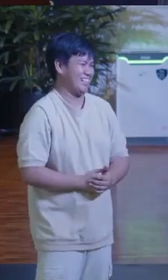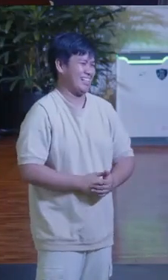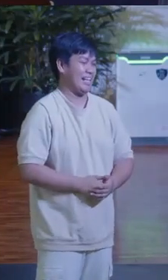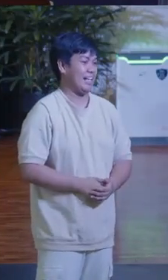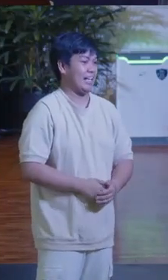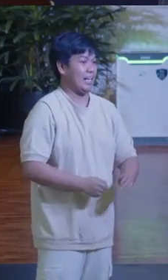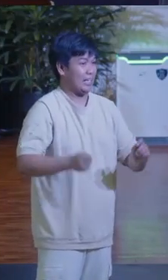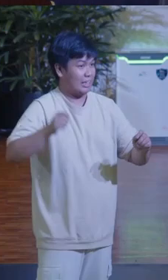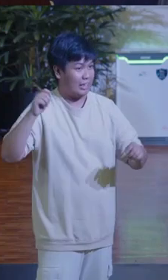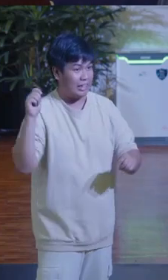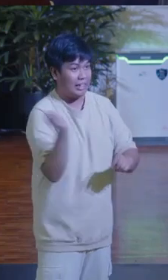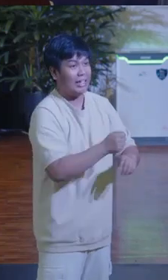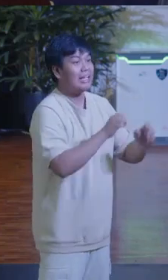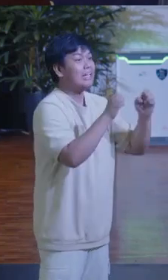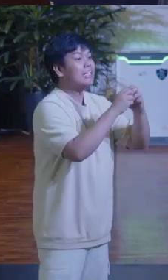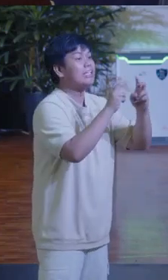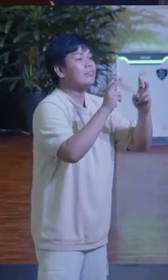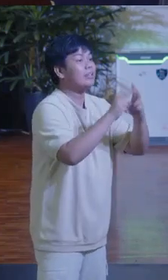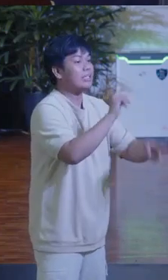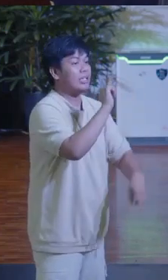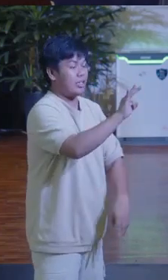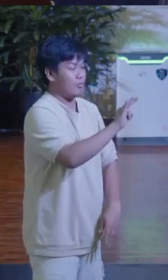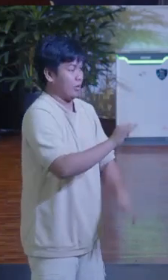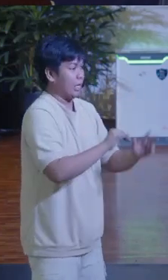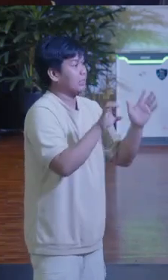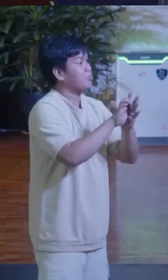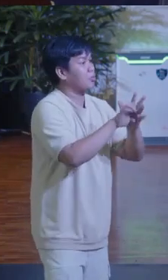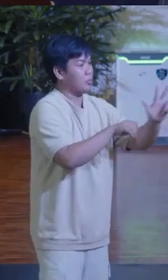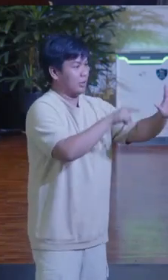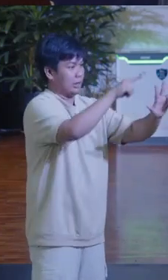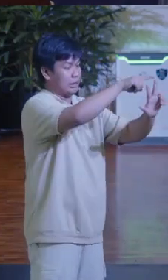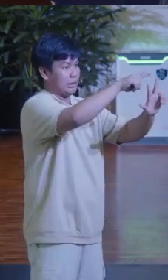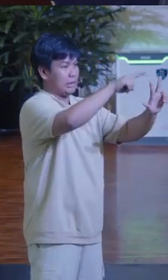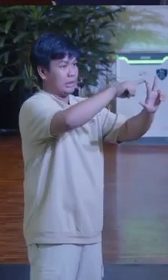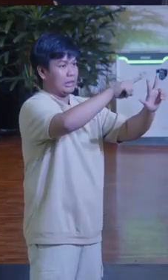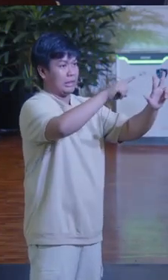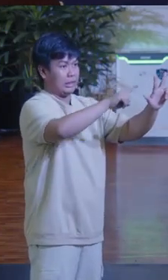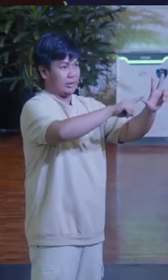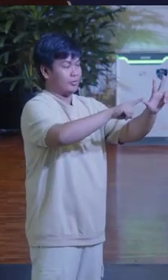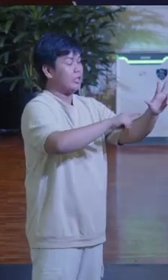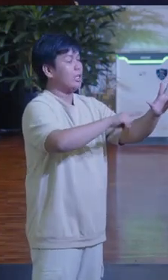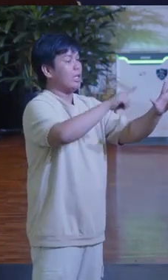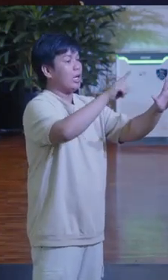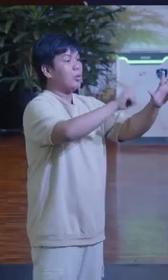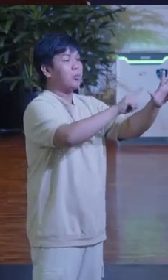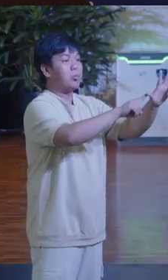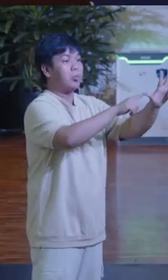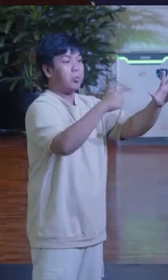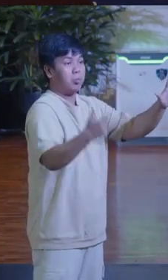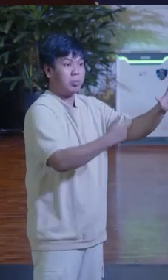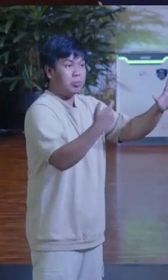kahit na walang kasalanan yung dalawa, dahil yung dalawa ang kasalanan, hindi niyo inawat yung isa.